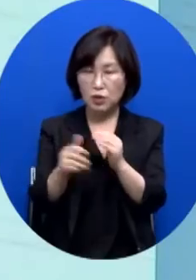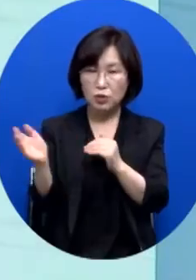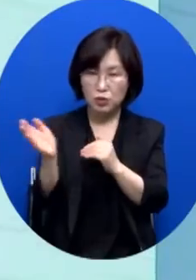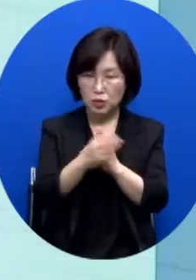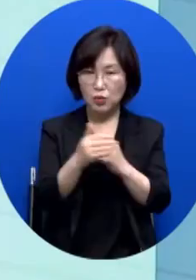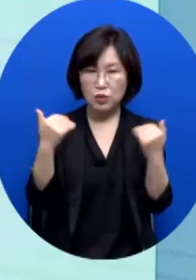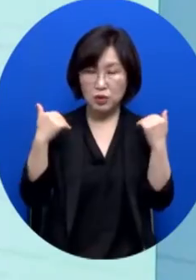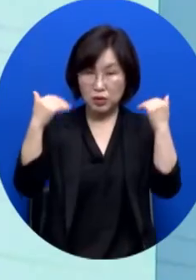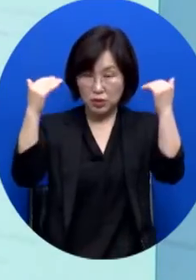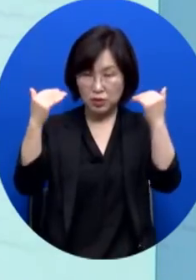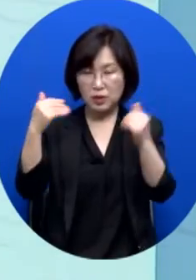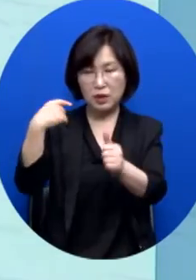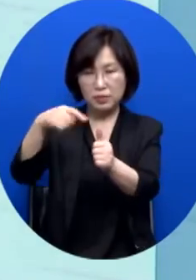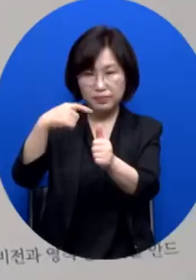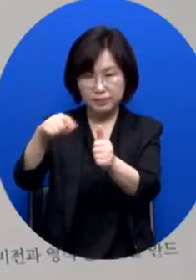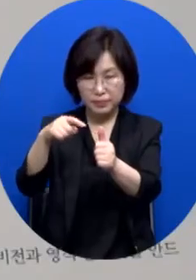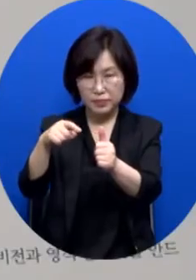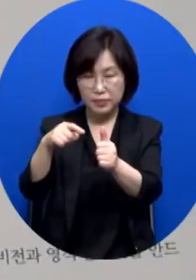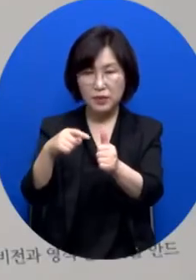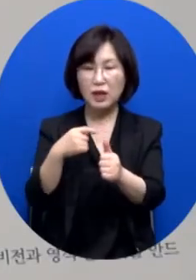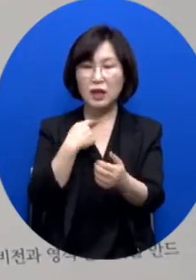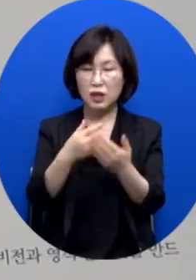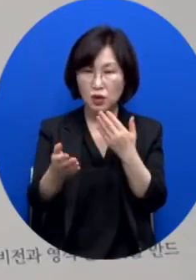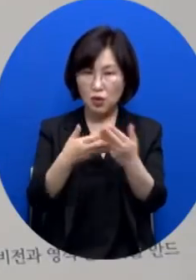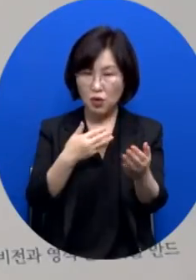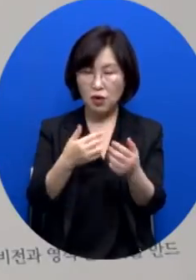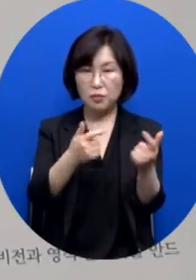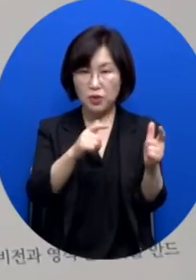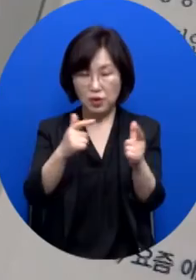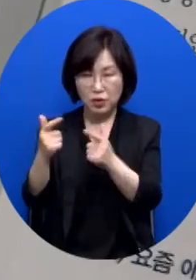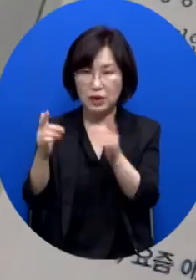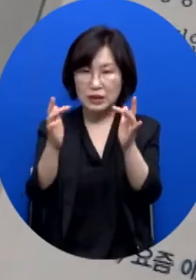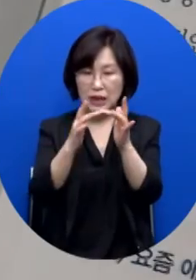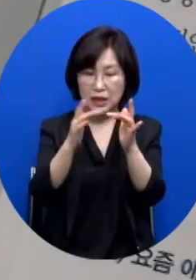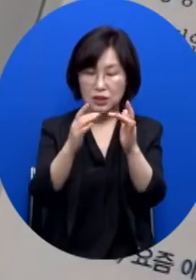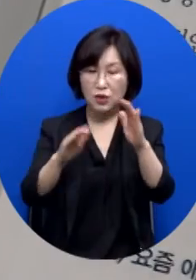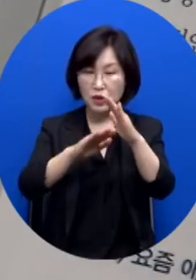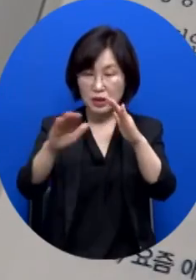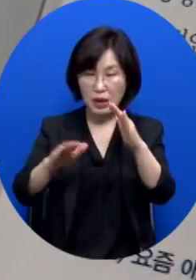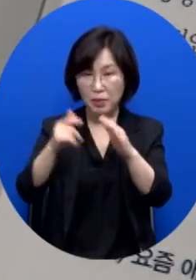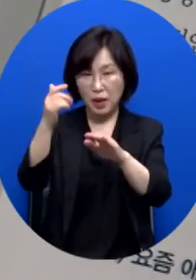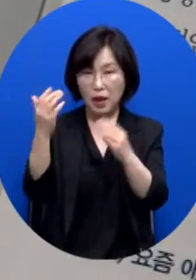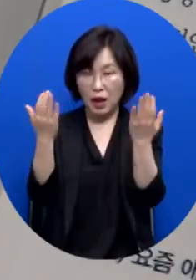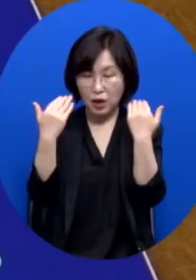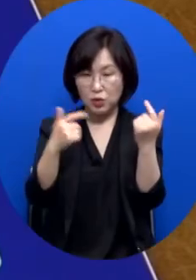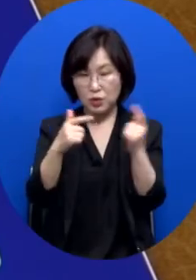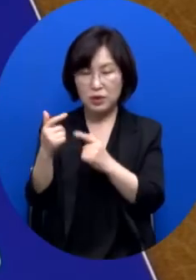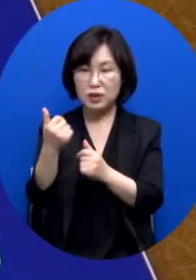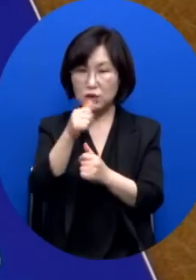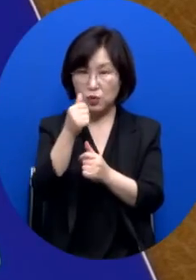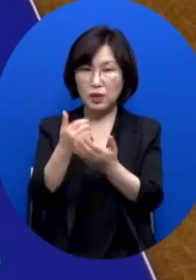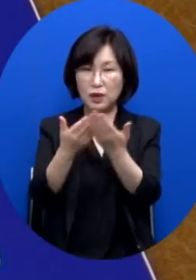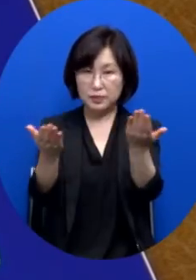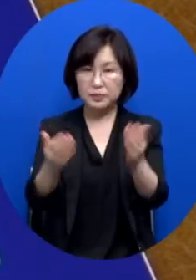영성 훈련 방법과 정착 노하우 온오프라인 가정 예배 학교 등 실제 사례들이 소개 되십니다